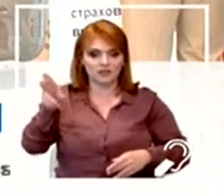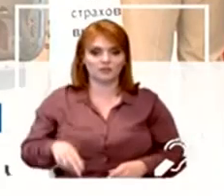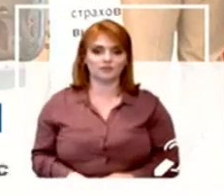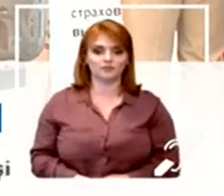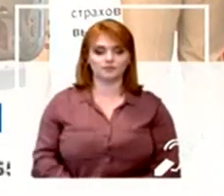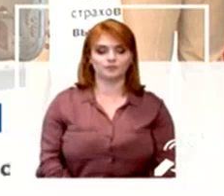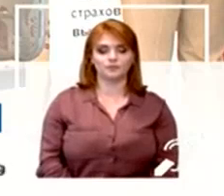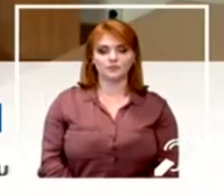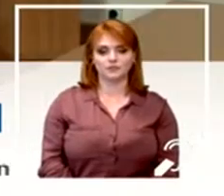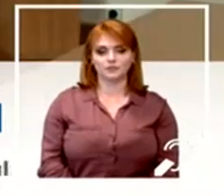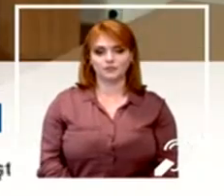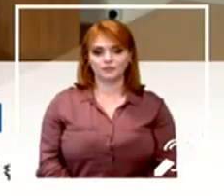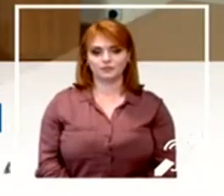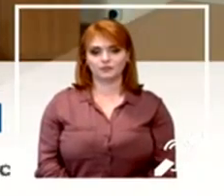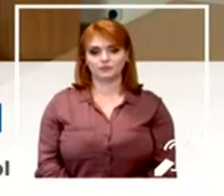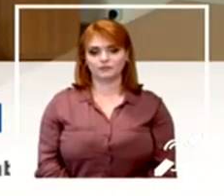companiei.